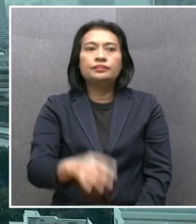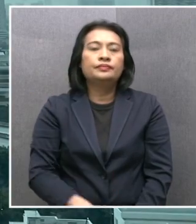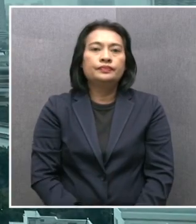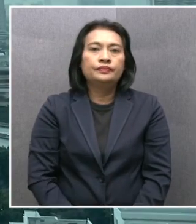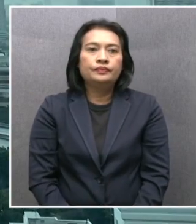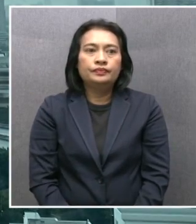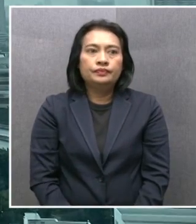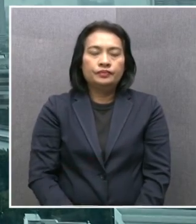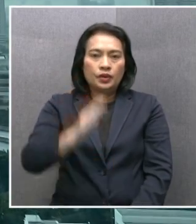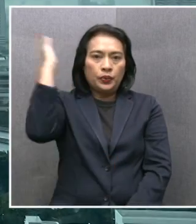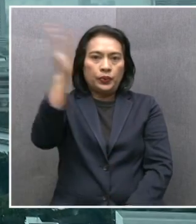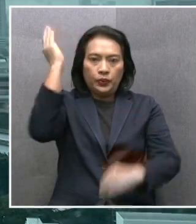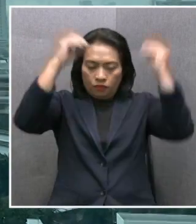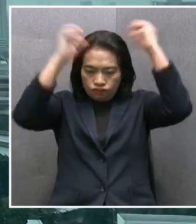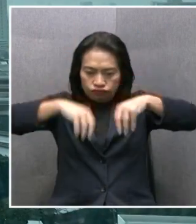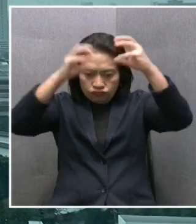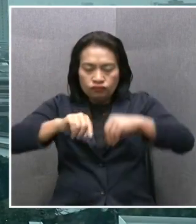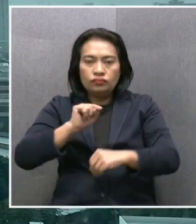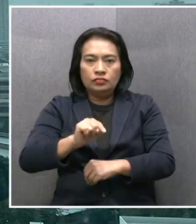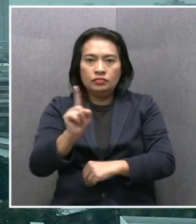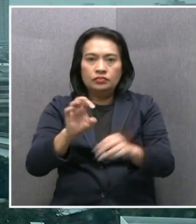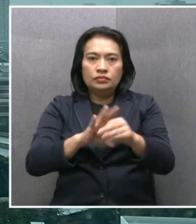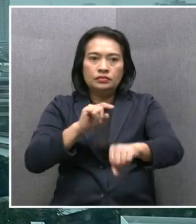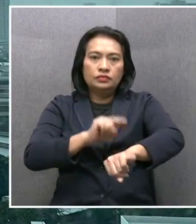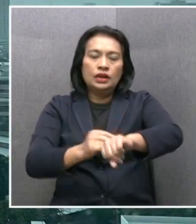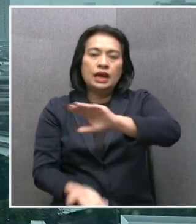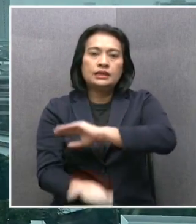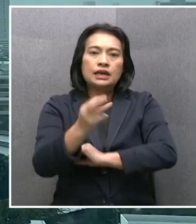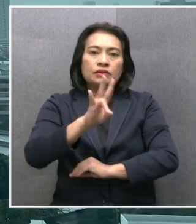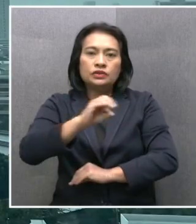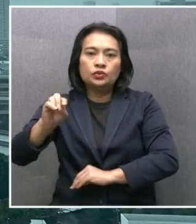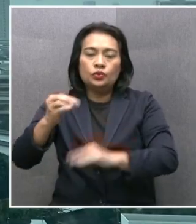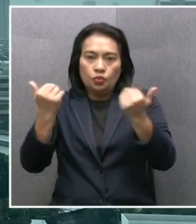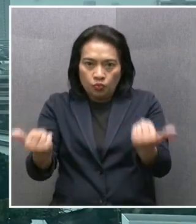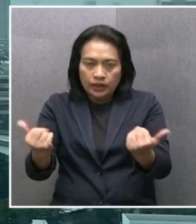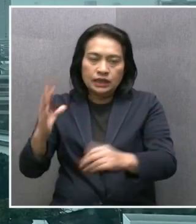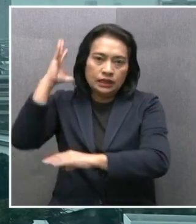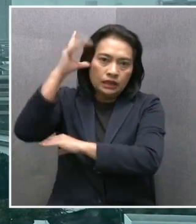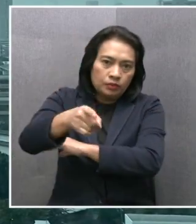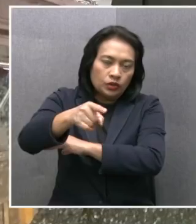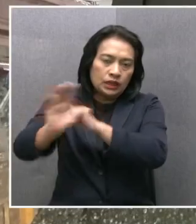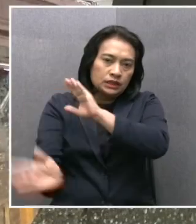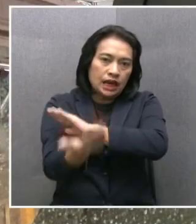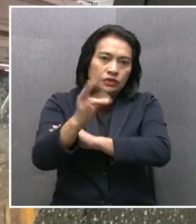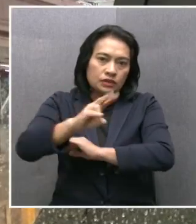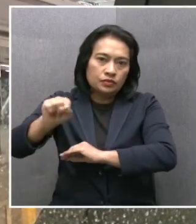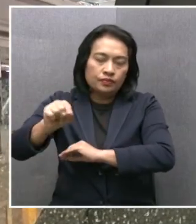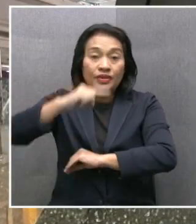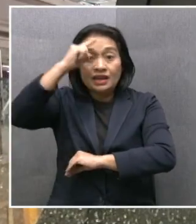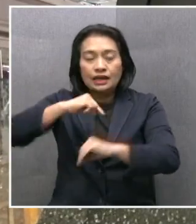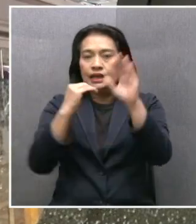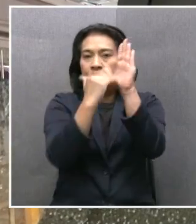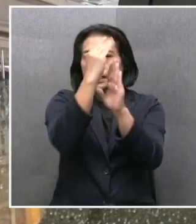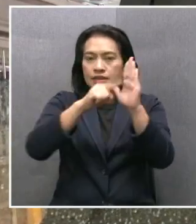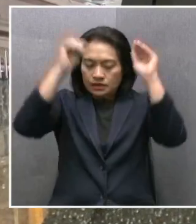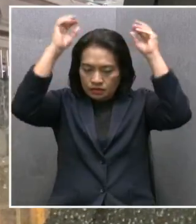กรมอุตุนิยมวิทยาพยากรณ์อากาศตั้งแต่เวลา 7:00 น.วันนี้ถึง 7:00 น.วันพรุ่งนี้ค่ะบริเวณประเทศไทยตอนบนมีฝ